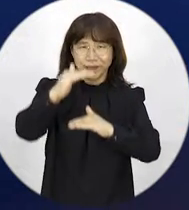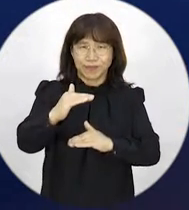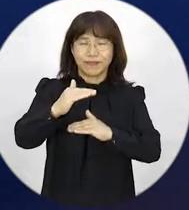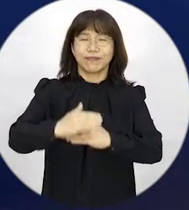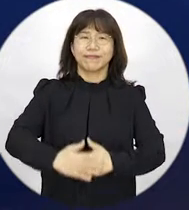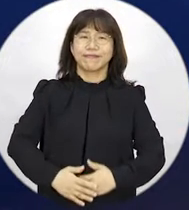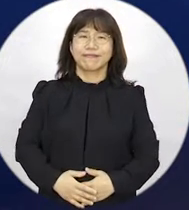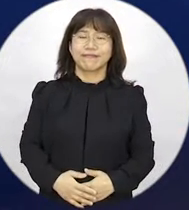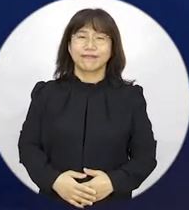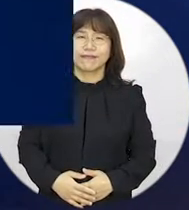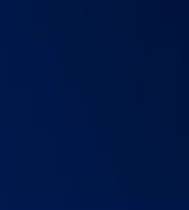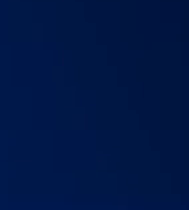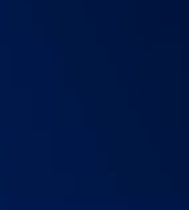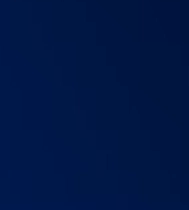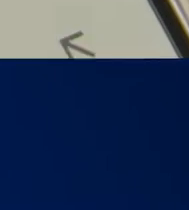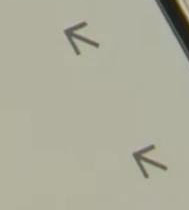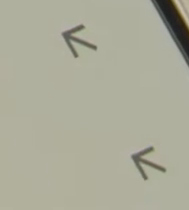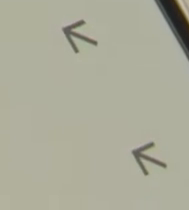소식입니다.